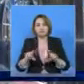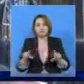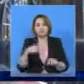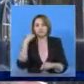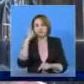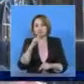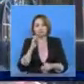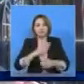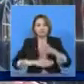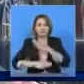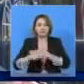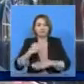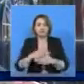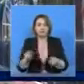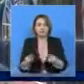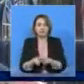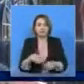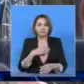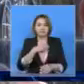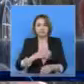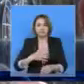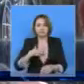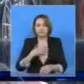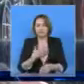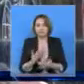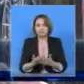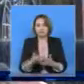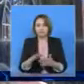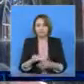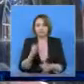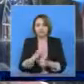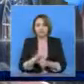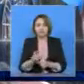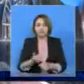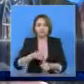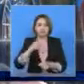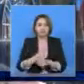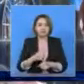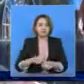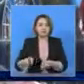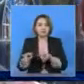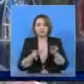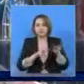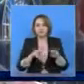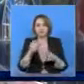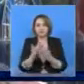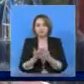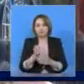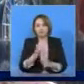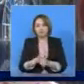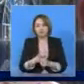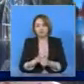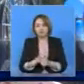людей с ограниченными возможностями. Это тоже очень социально значимый проект. Все эти проекты у нас глава региона сам держит на контроле, в ход их реализации.